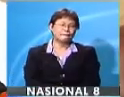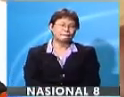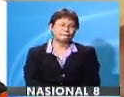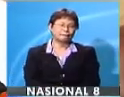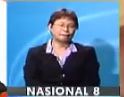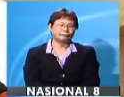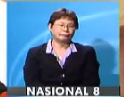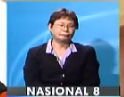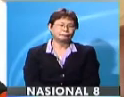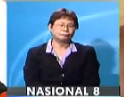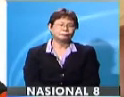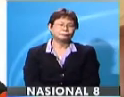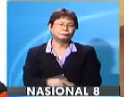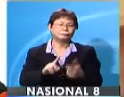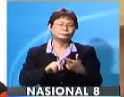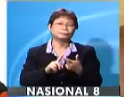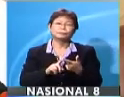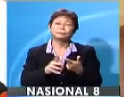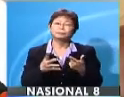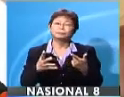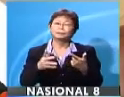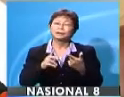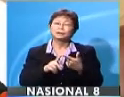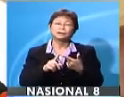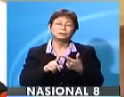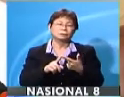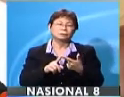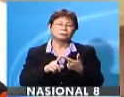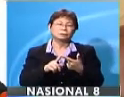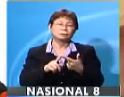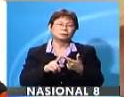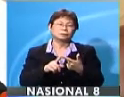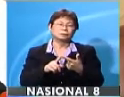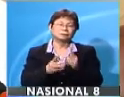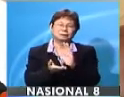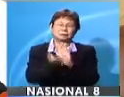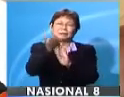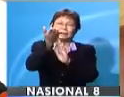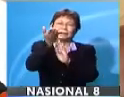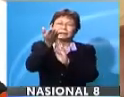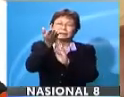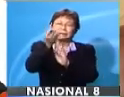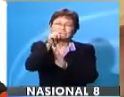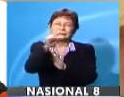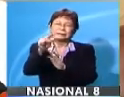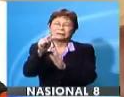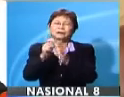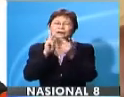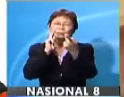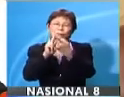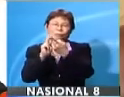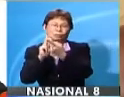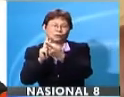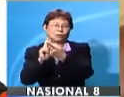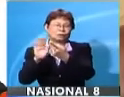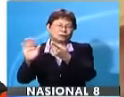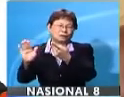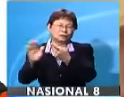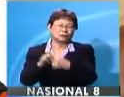Keduanya dari segi density boleh ditimbang untuk dinaikkan sedikit lah barangkali kan, ikut sesuaian as long as dia